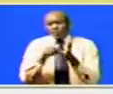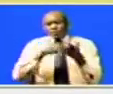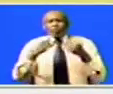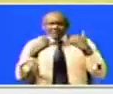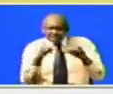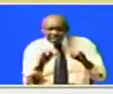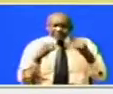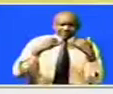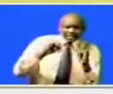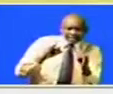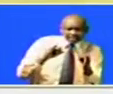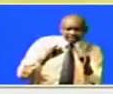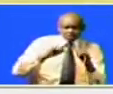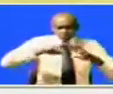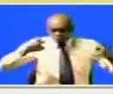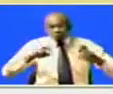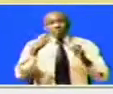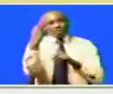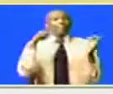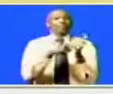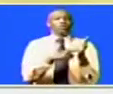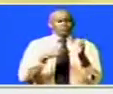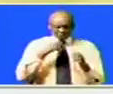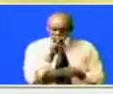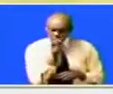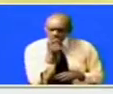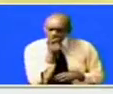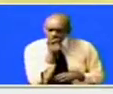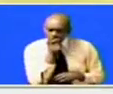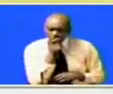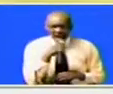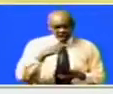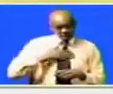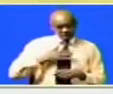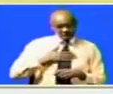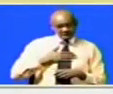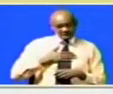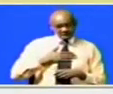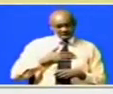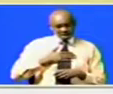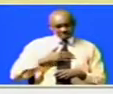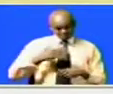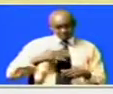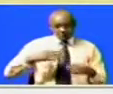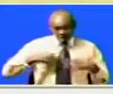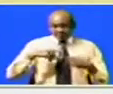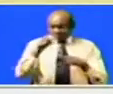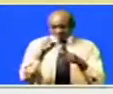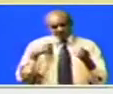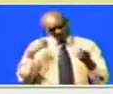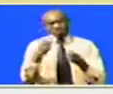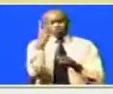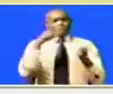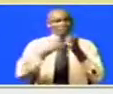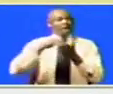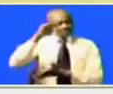kujaribu kutafuta hizo pointi tatu, maana tumeangalia hao wako juu yetu walikuwa wanatuzidi karibu na pointi